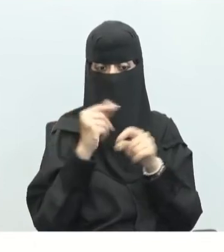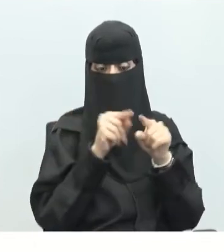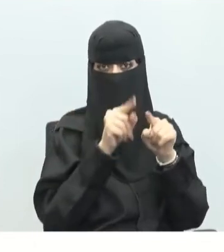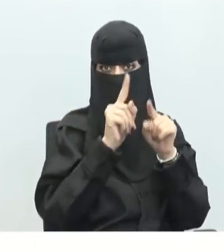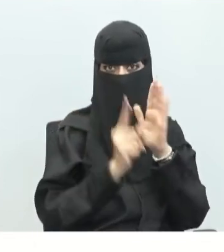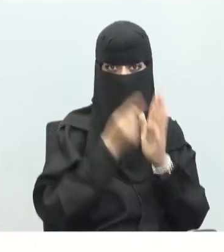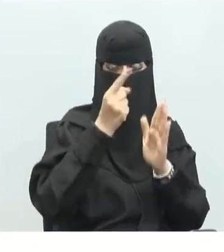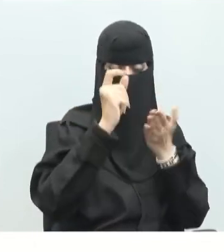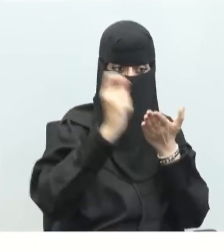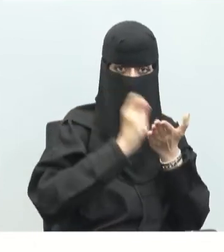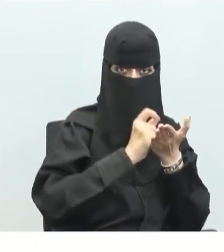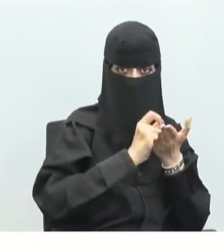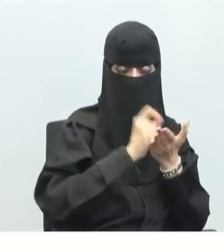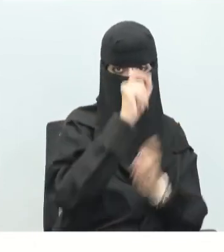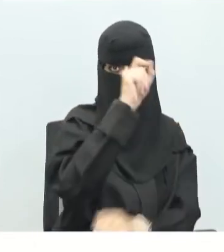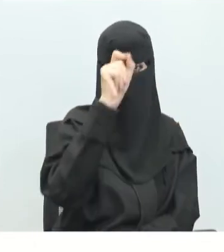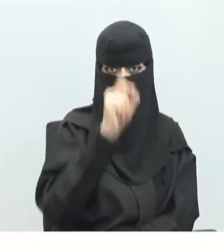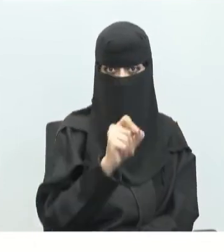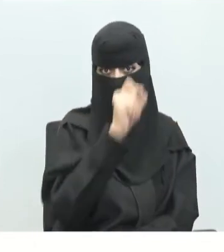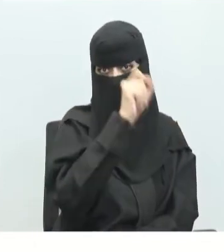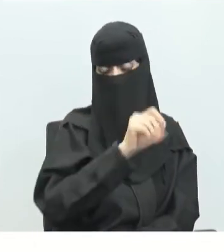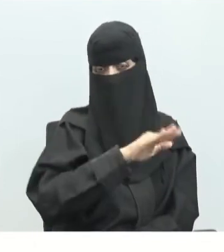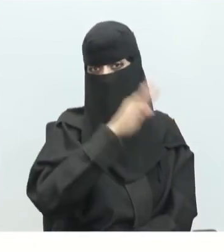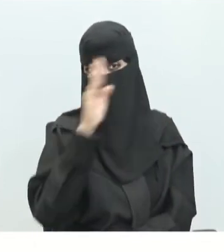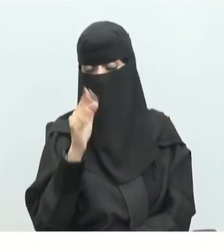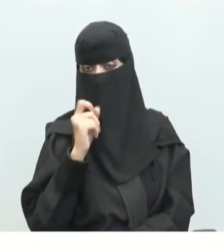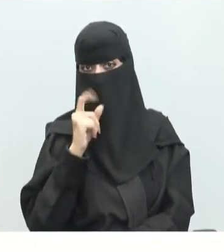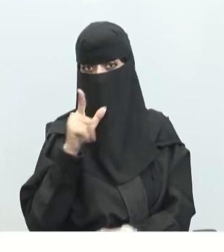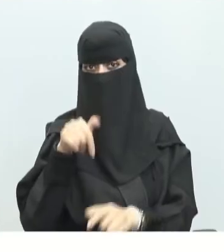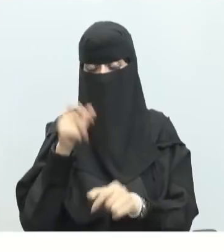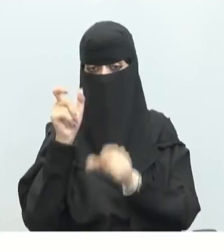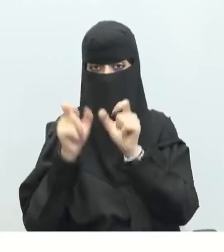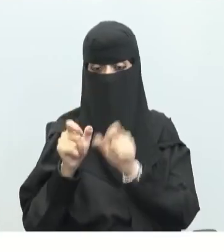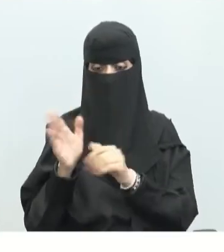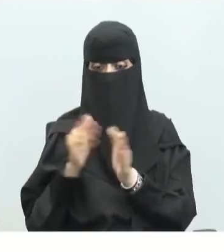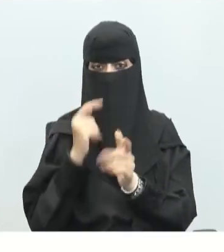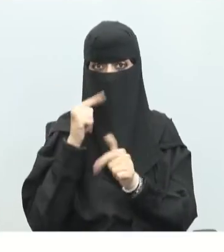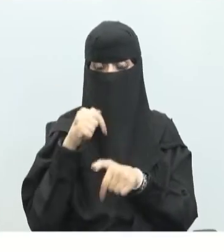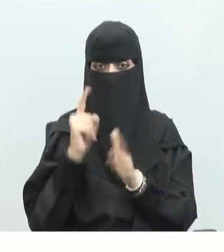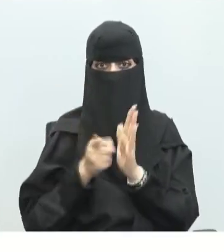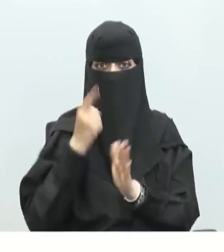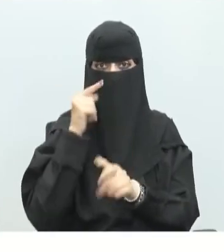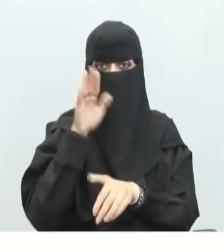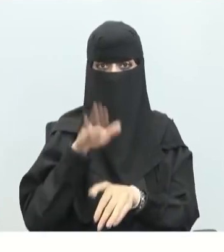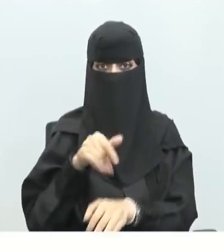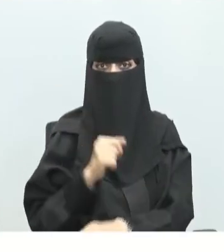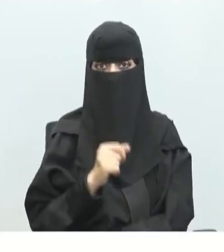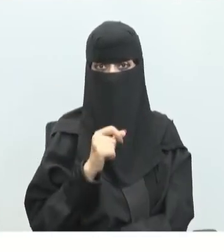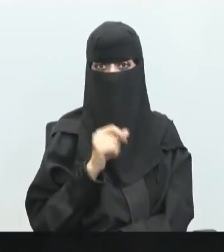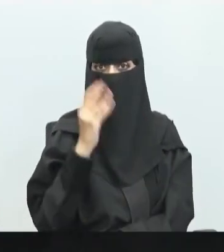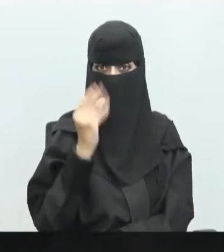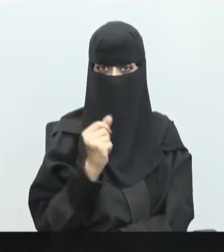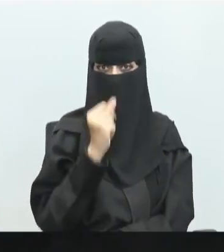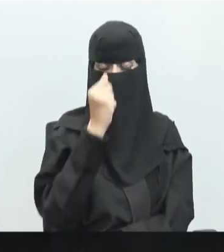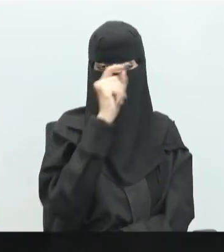المنقط وينتقه ثم يستعمل ورقه العمل وقطع العدل يمثل العدل نلاحظ هنا لدي عدد منقط